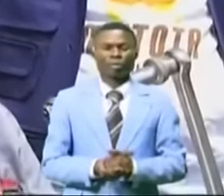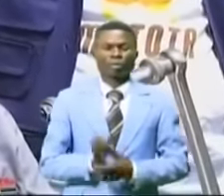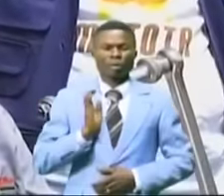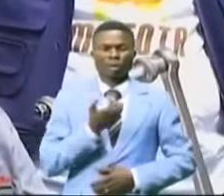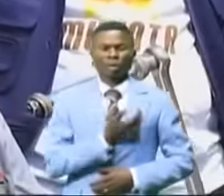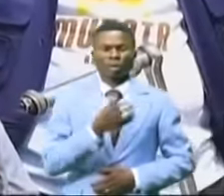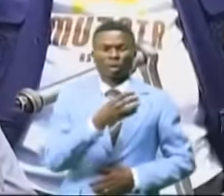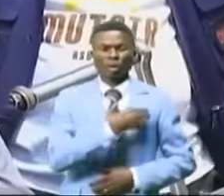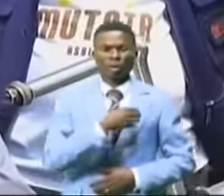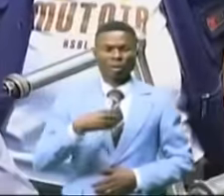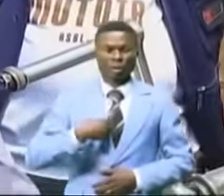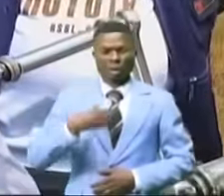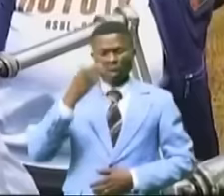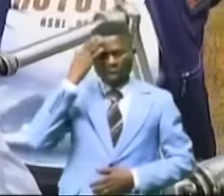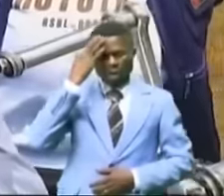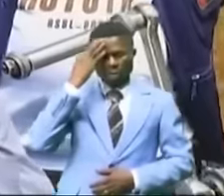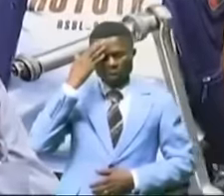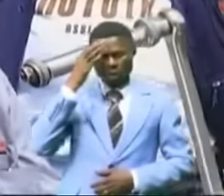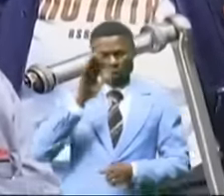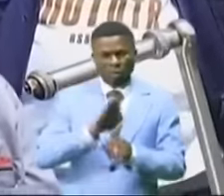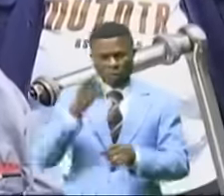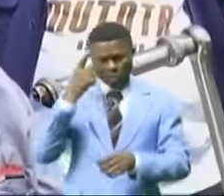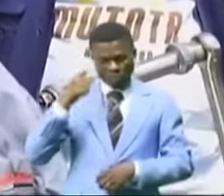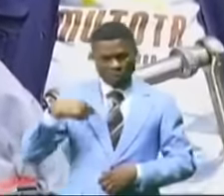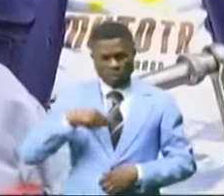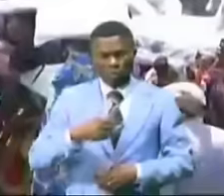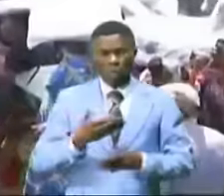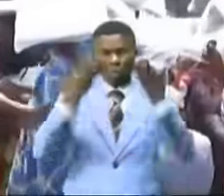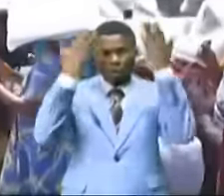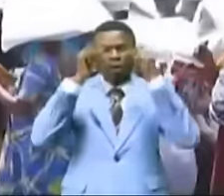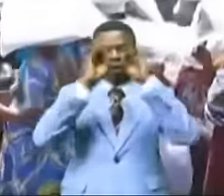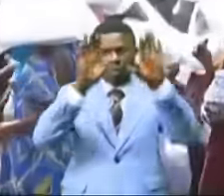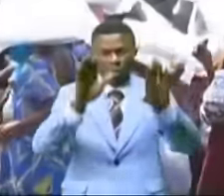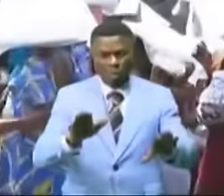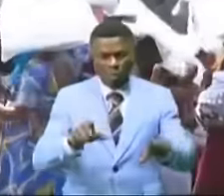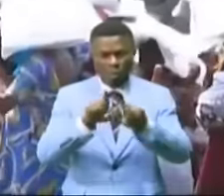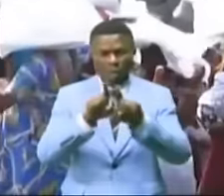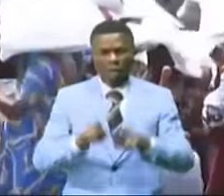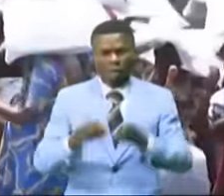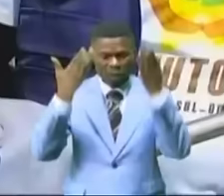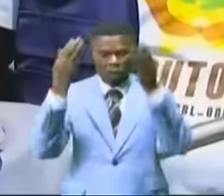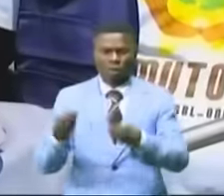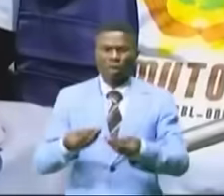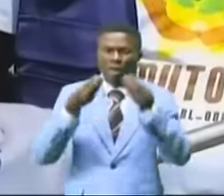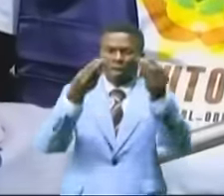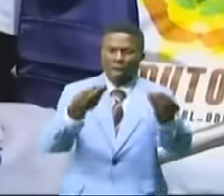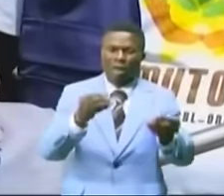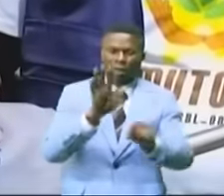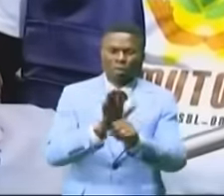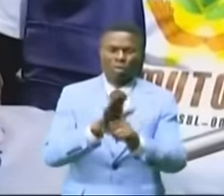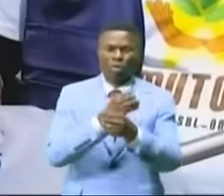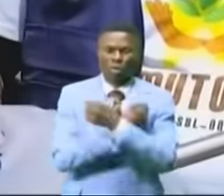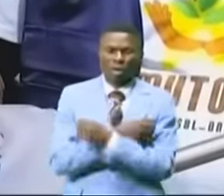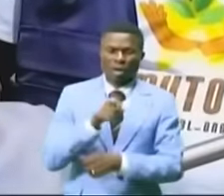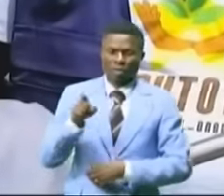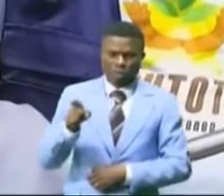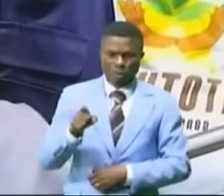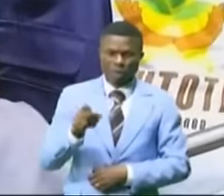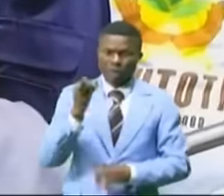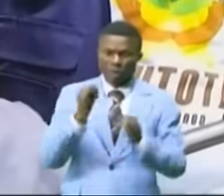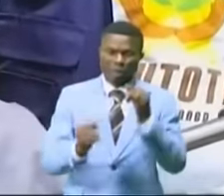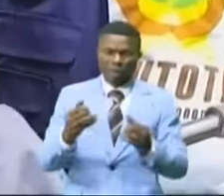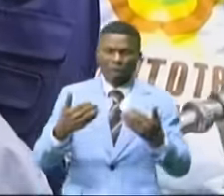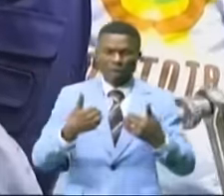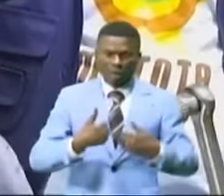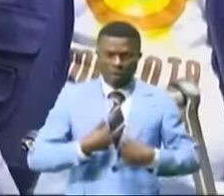Notre maman a pensé à nous. Que Dieu la bénisse et que Dieu lui donne encore plus d'amour. Si nous avions